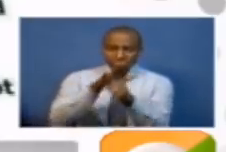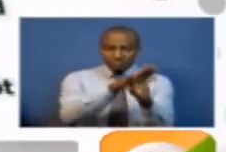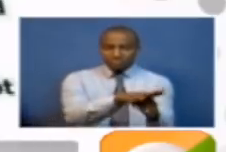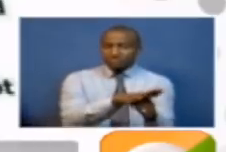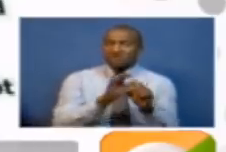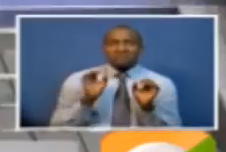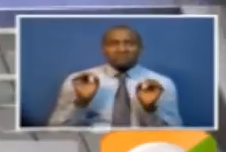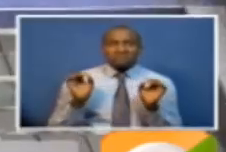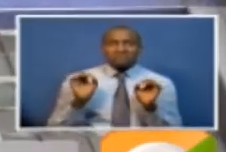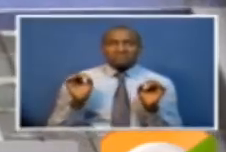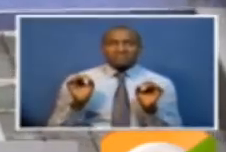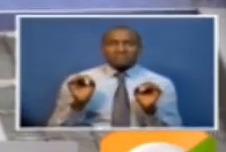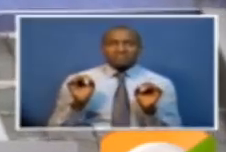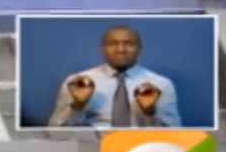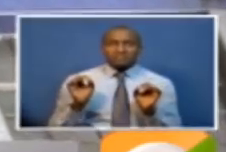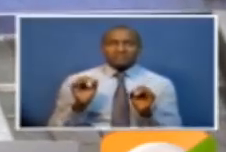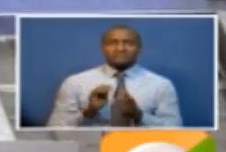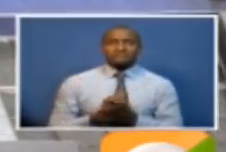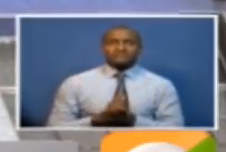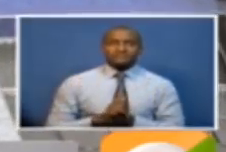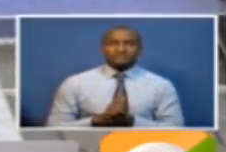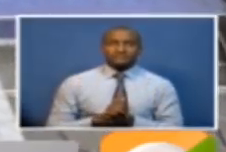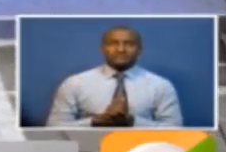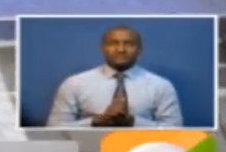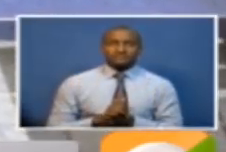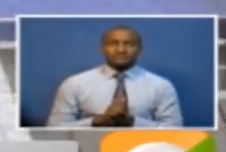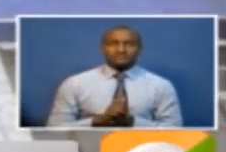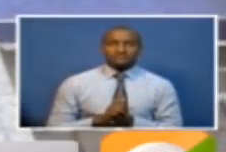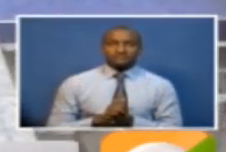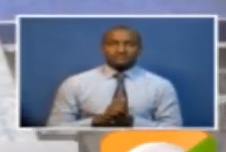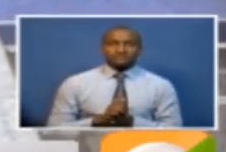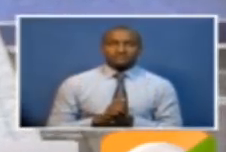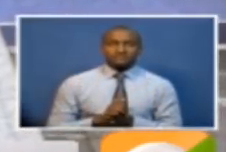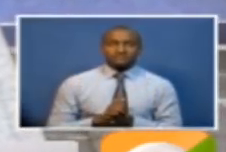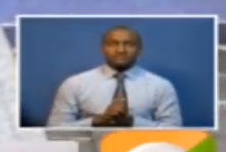duka hilo. Gatete Njoroge, Citizen Nipashe.